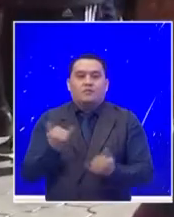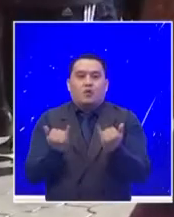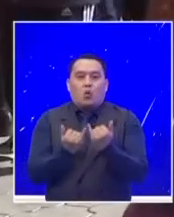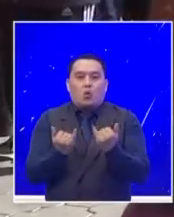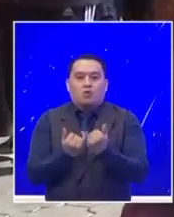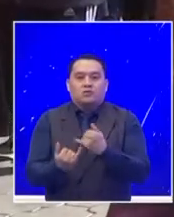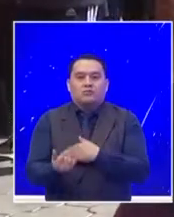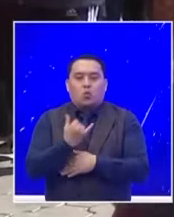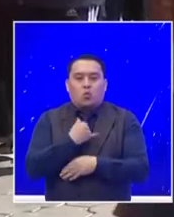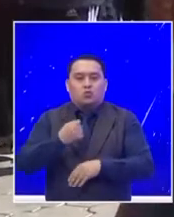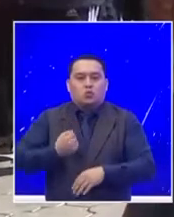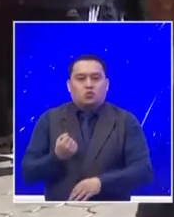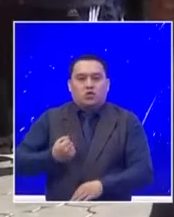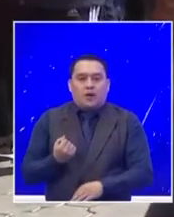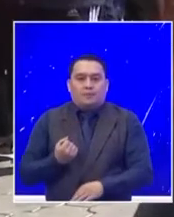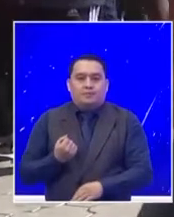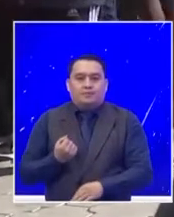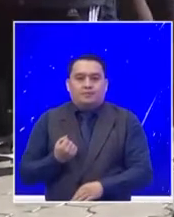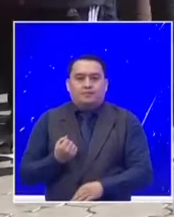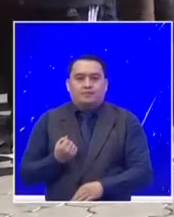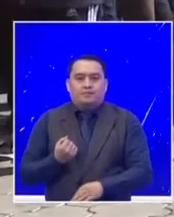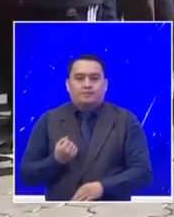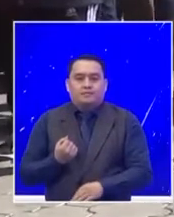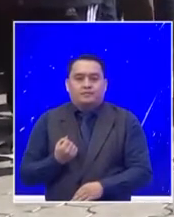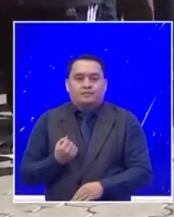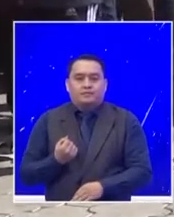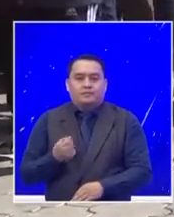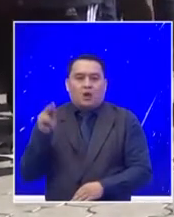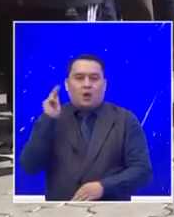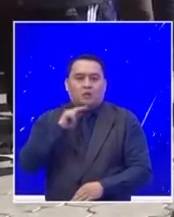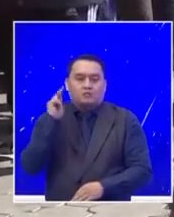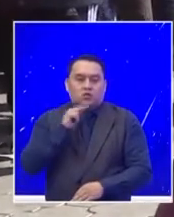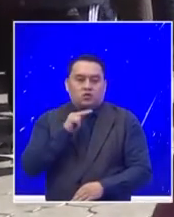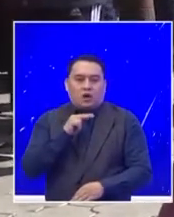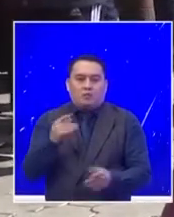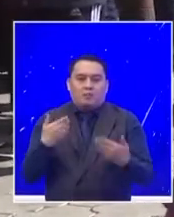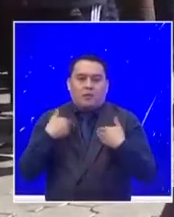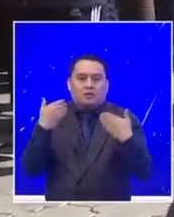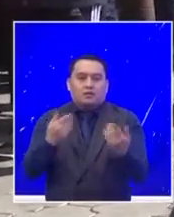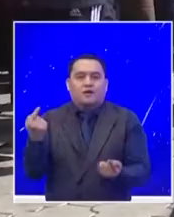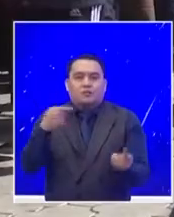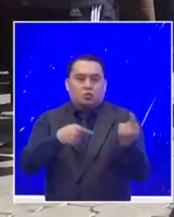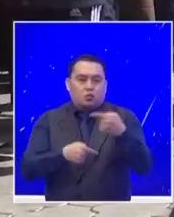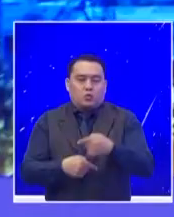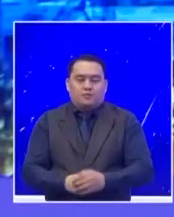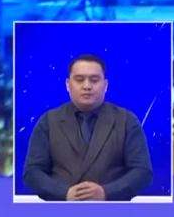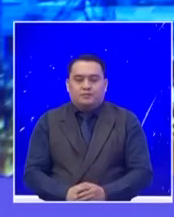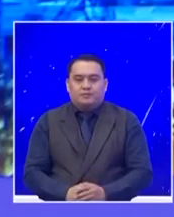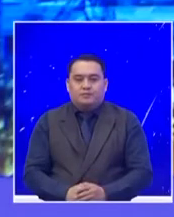своим друзьям. Там мы пьем чай с блинами, поздравляем друг друга.